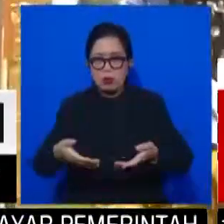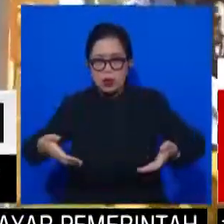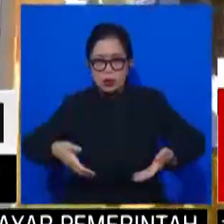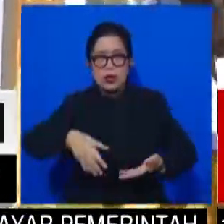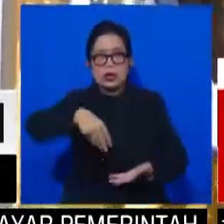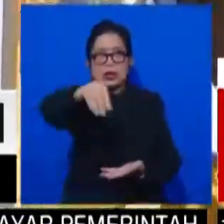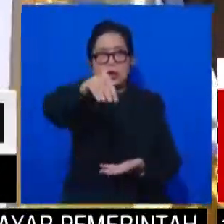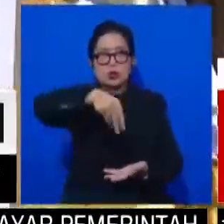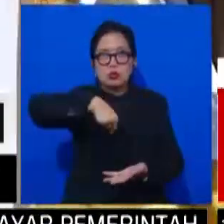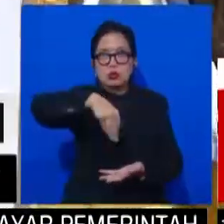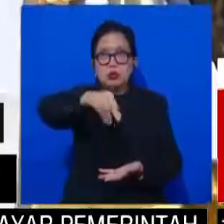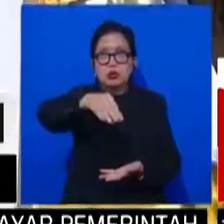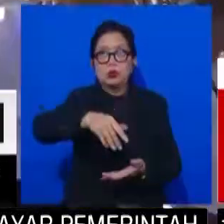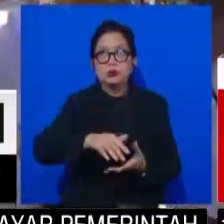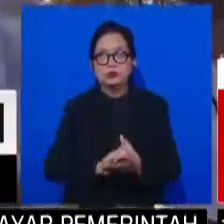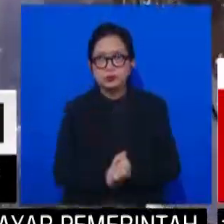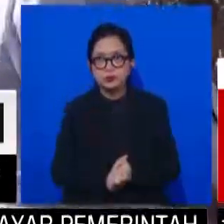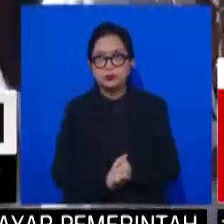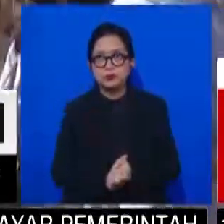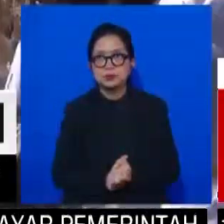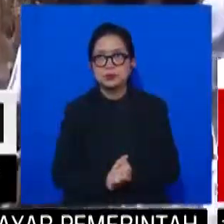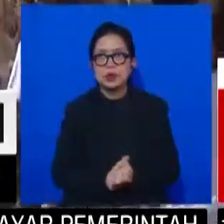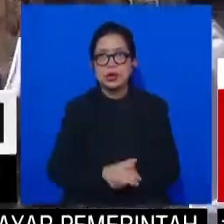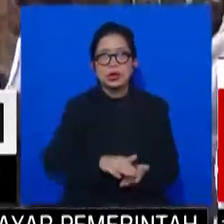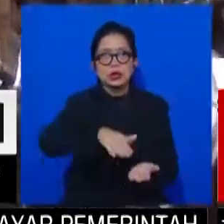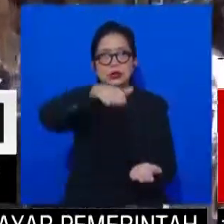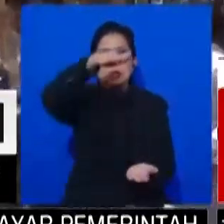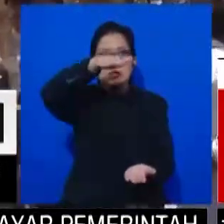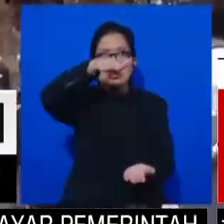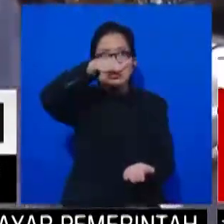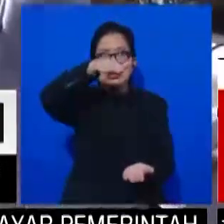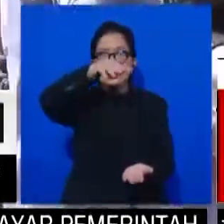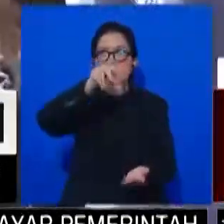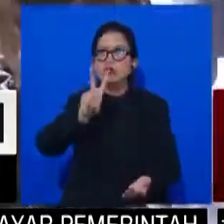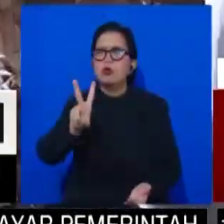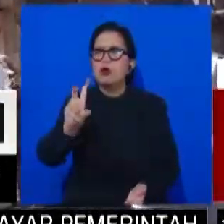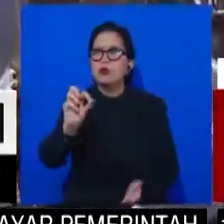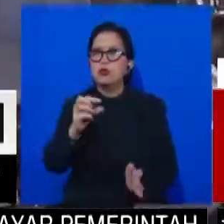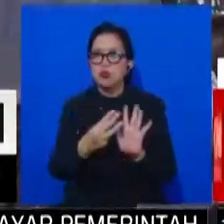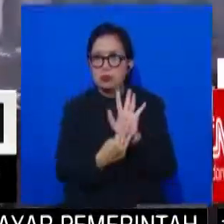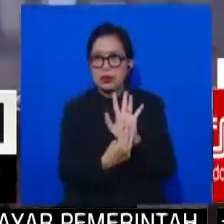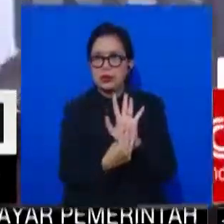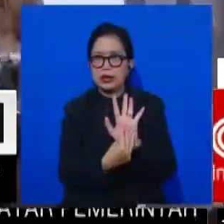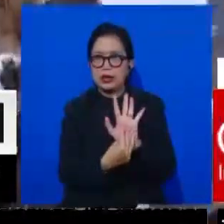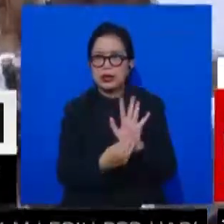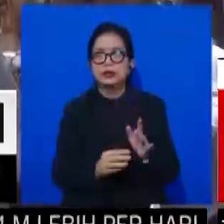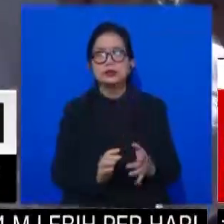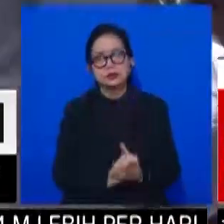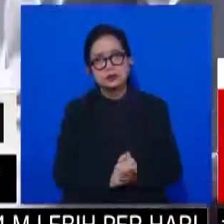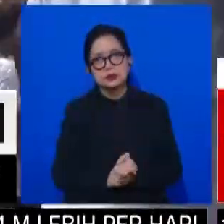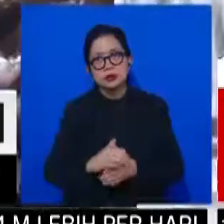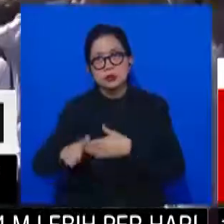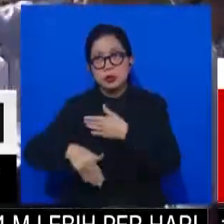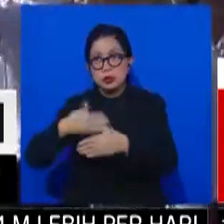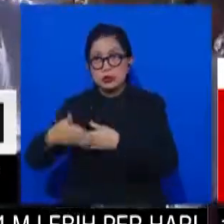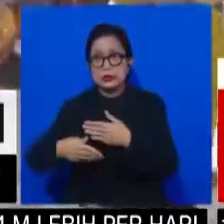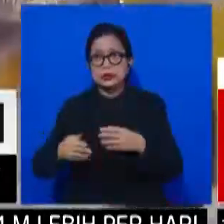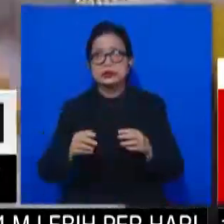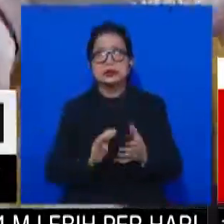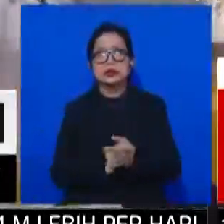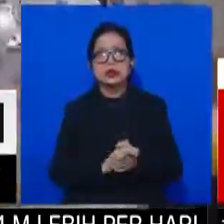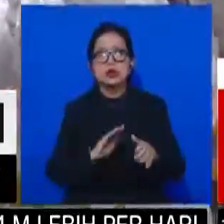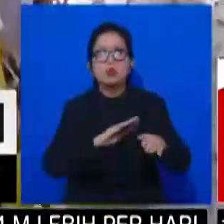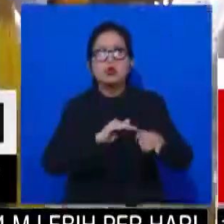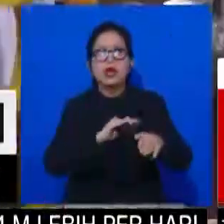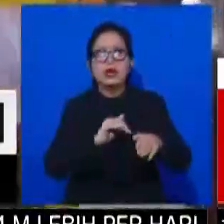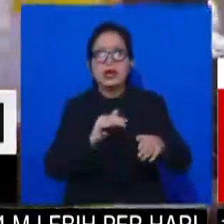bade atau peti jenazah tumpang 11 setinggi 20 meter. Nah, prosesi ini ngaben ya, ini menjadi